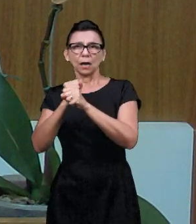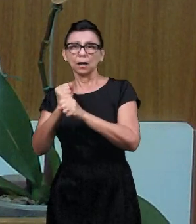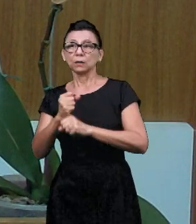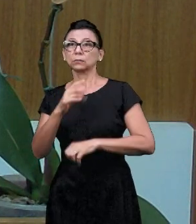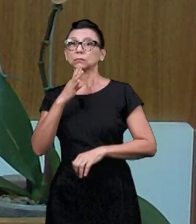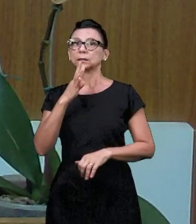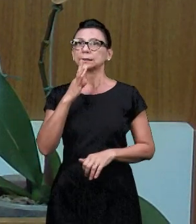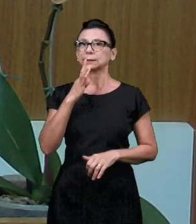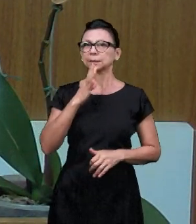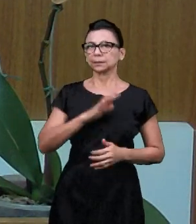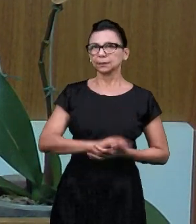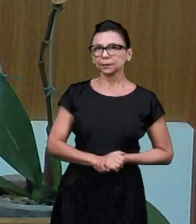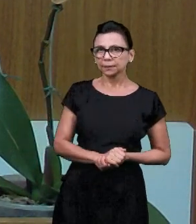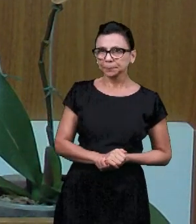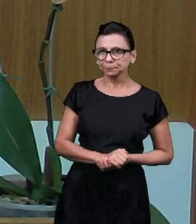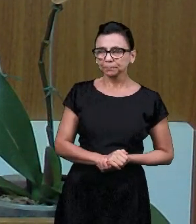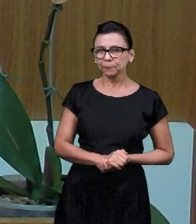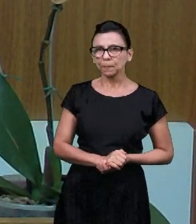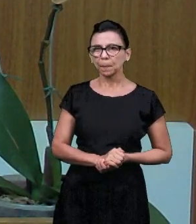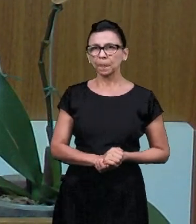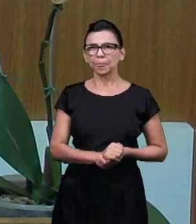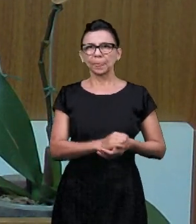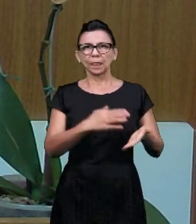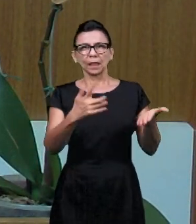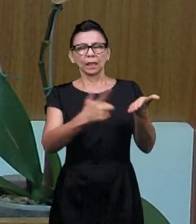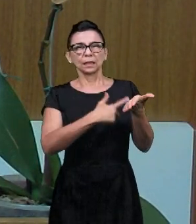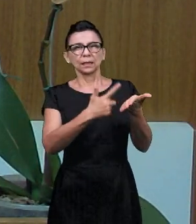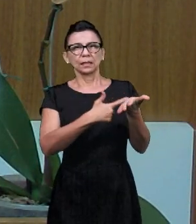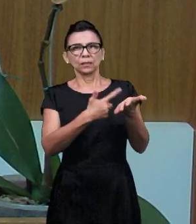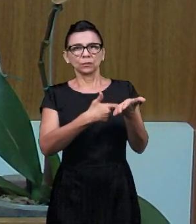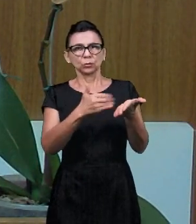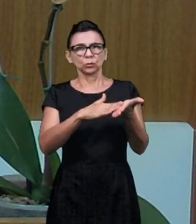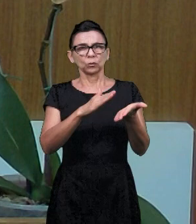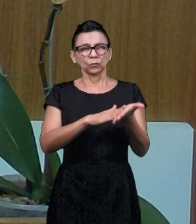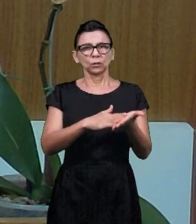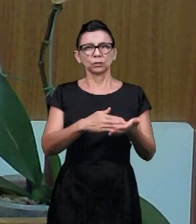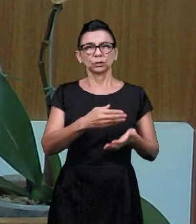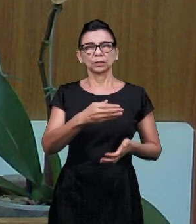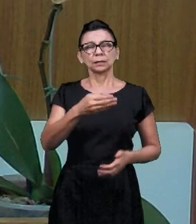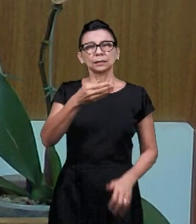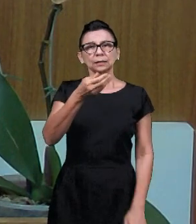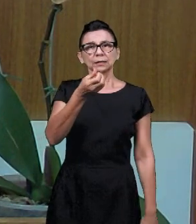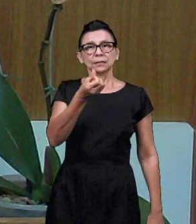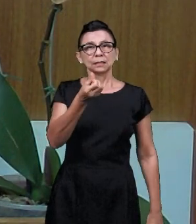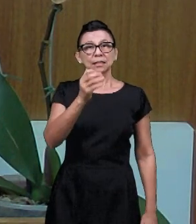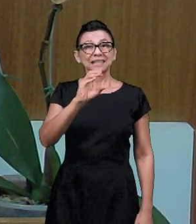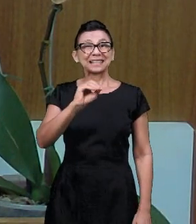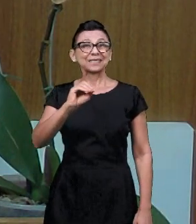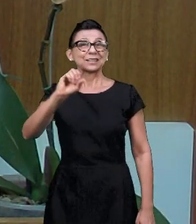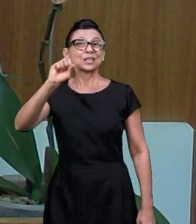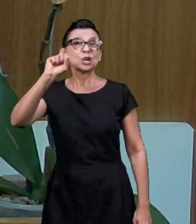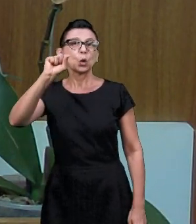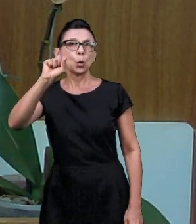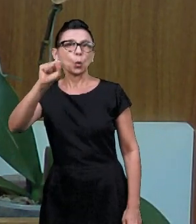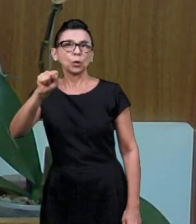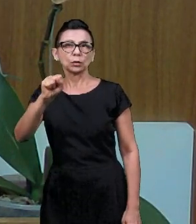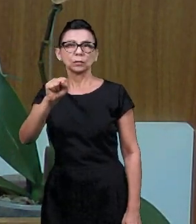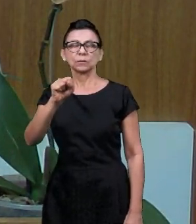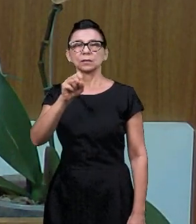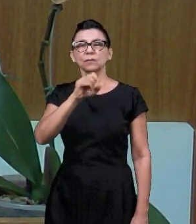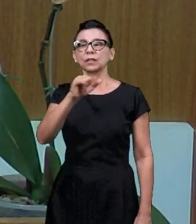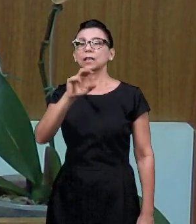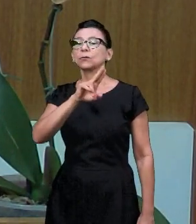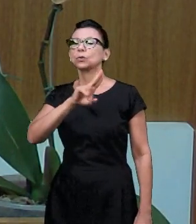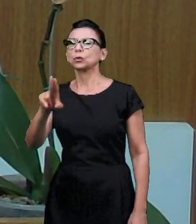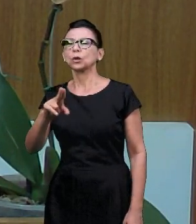chant. Donc 708 hymnes. Elle disait le chant, le titre, elle disait le numéro du chant. Elle avait